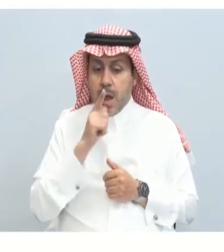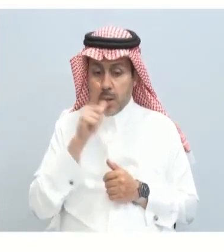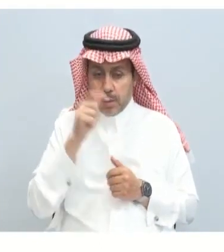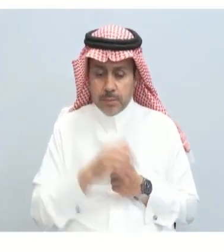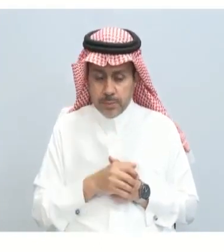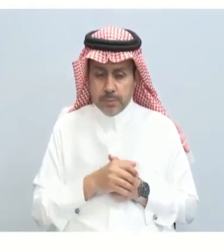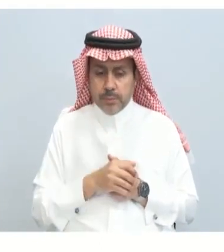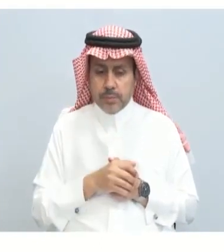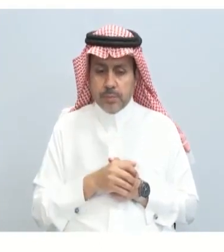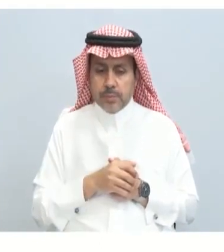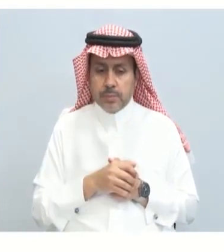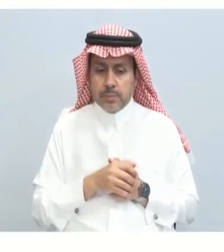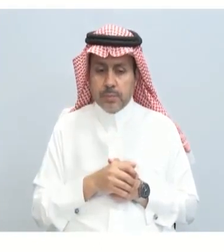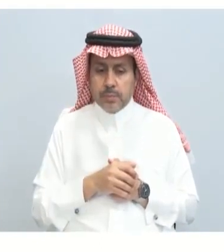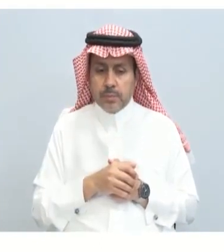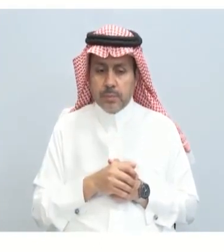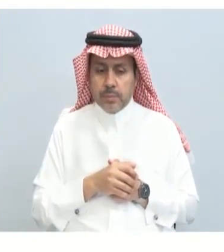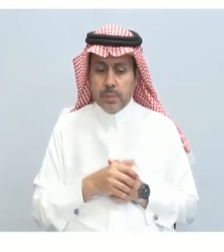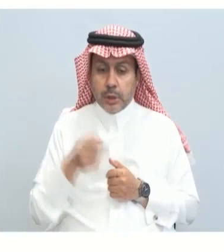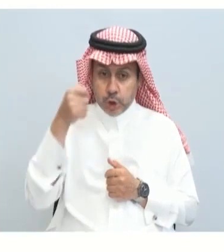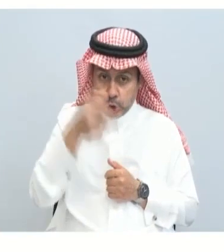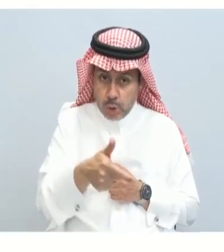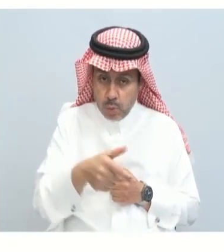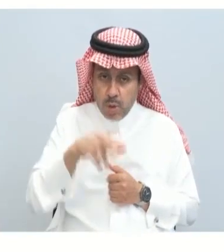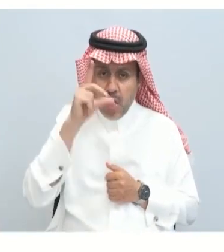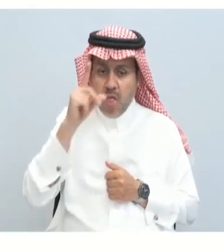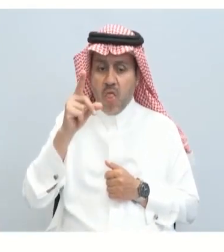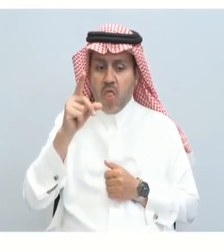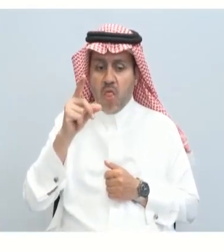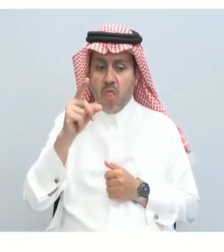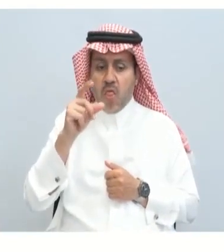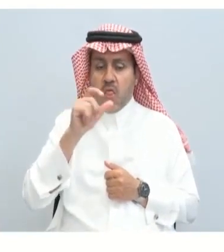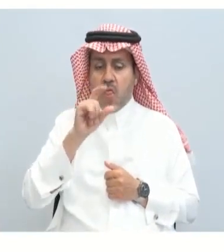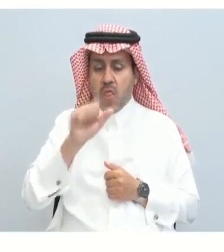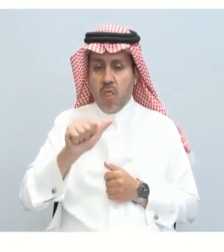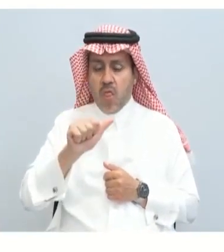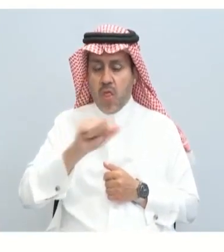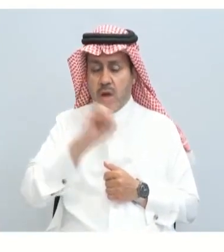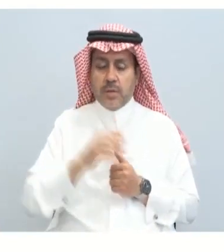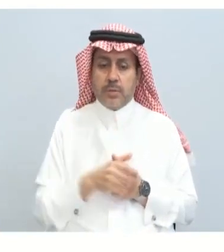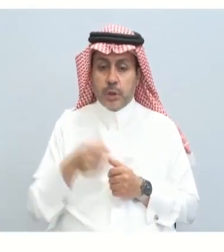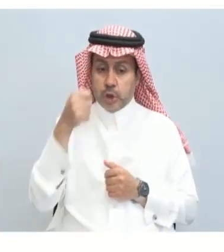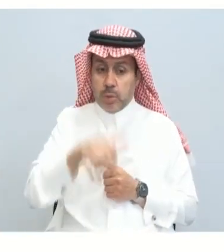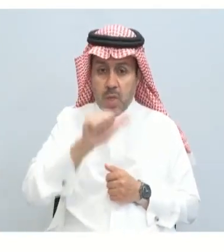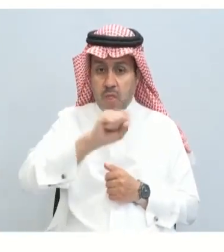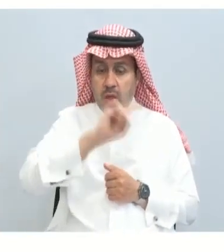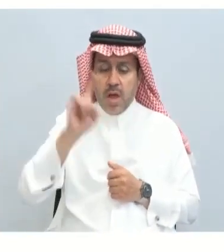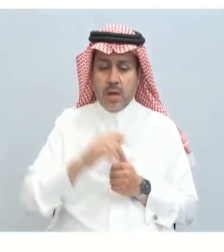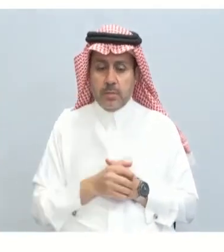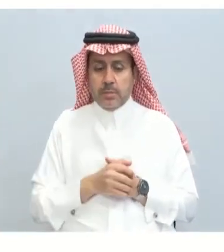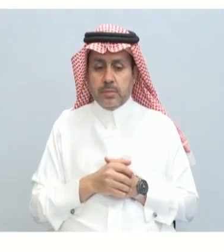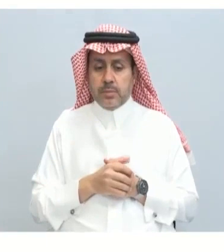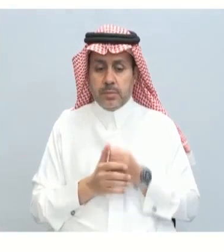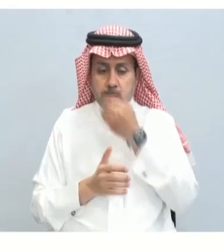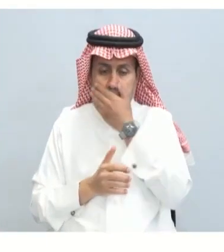تعالى هنا الذين اولئك الذين اشتروا الضلاله بالهدى وقوله تعالى ايضا افلا تدبرون القران على قلوب